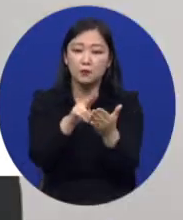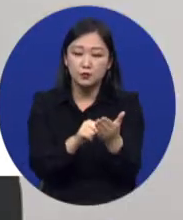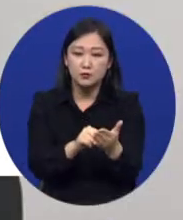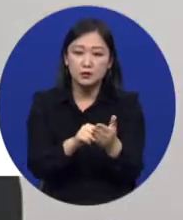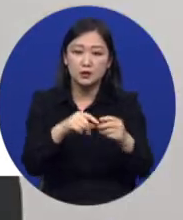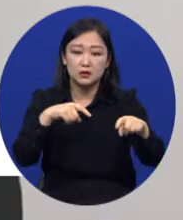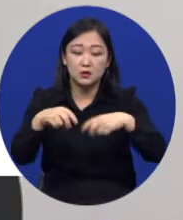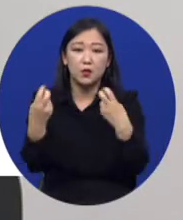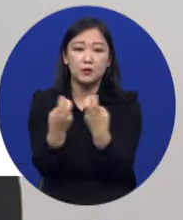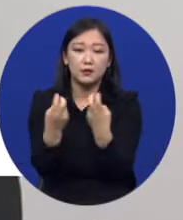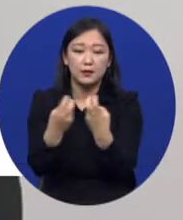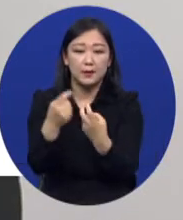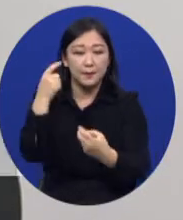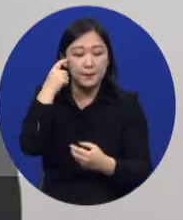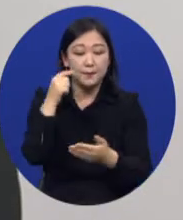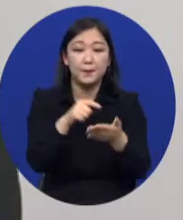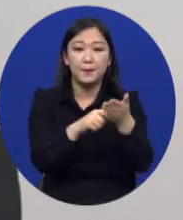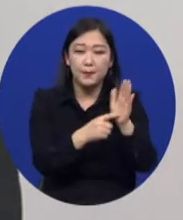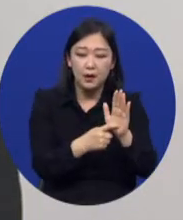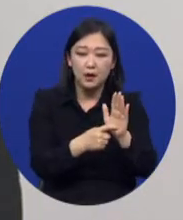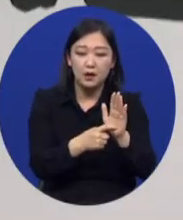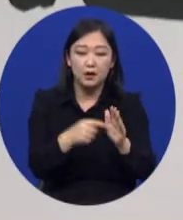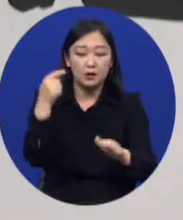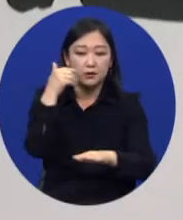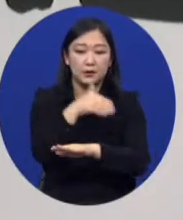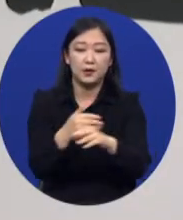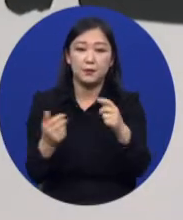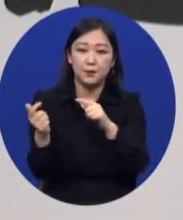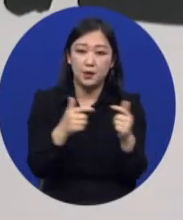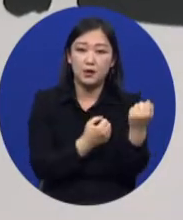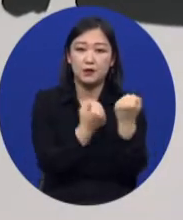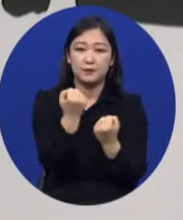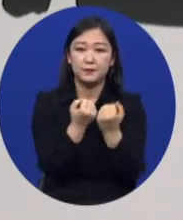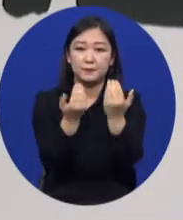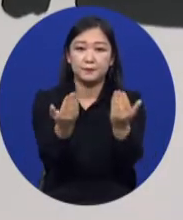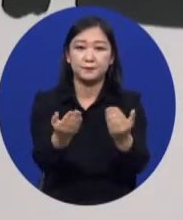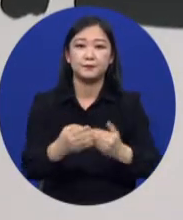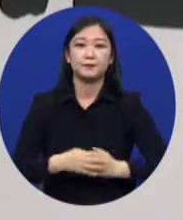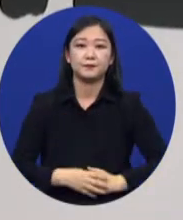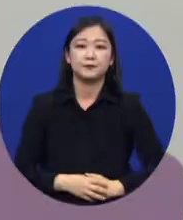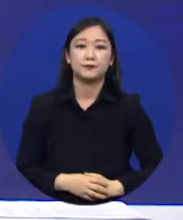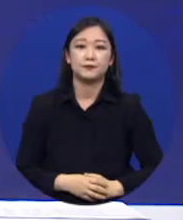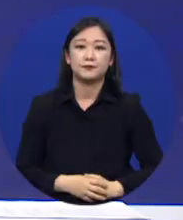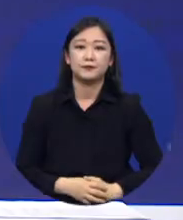밝히고 의정 활동 계획 등에 대해 설명했습니다 라든지 그리고